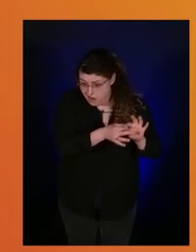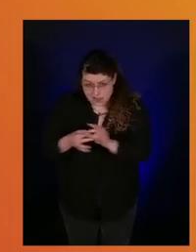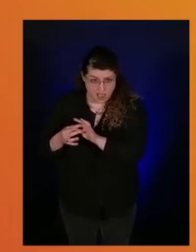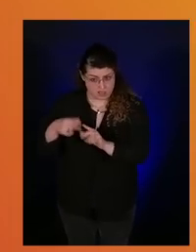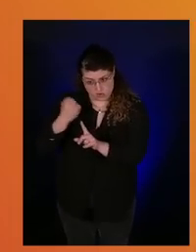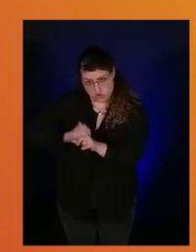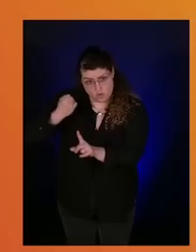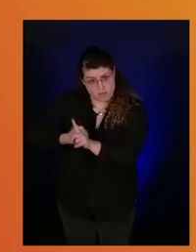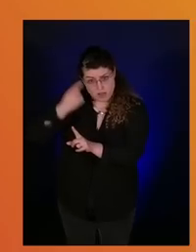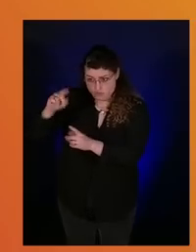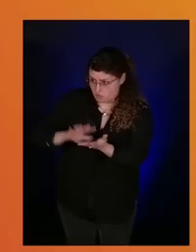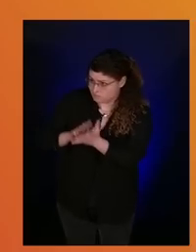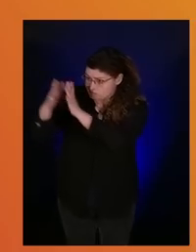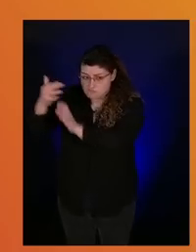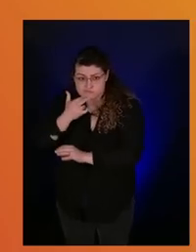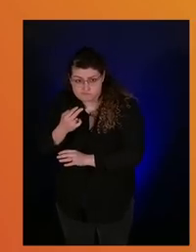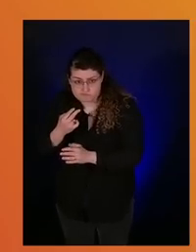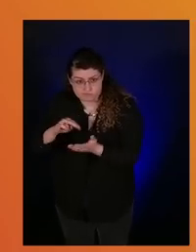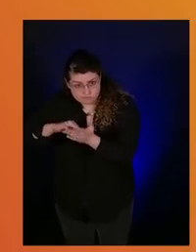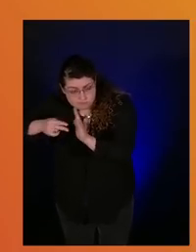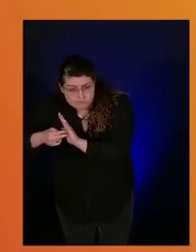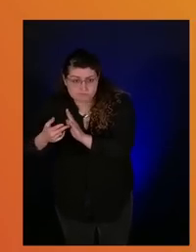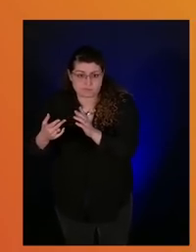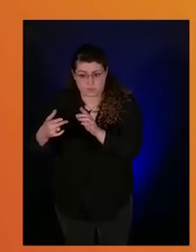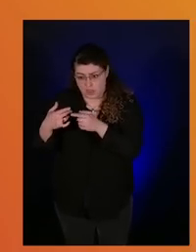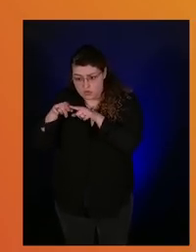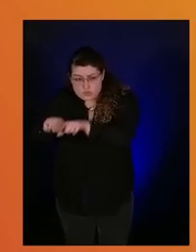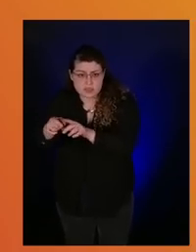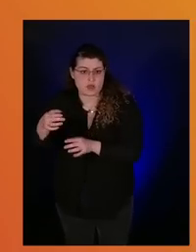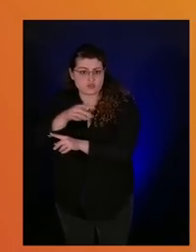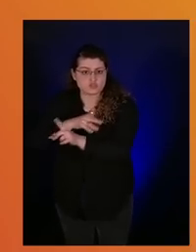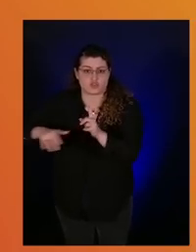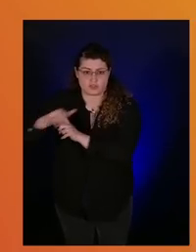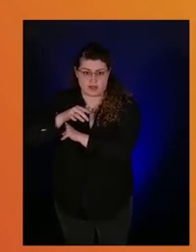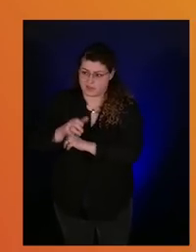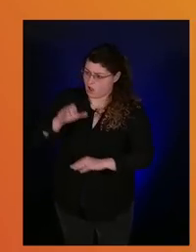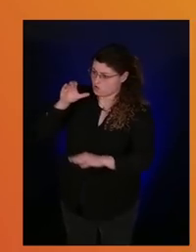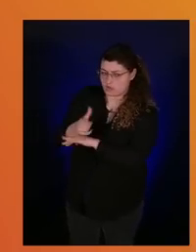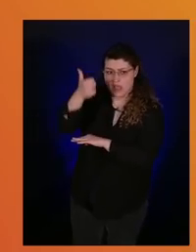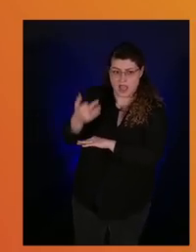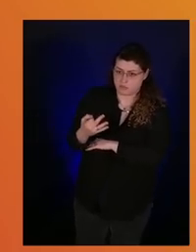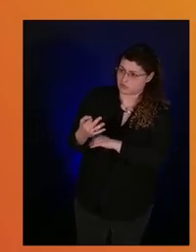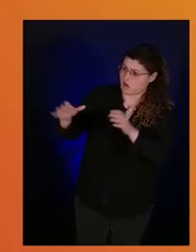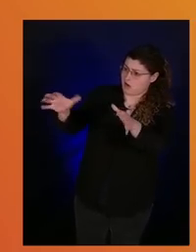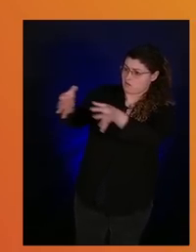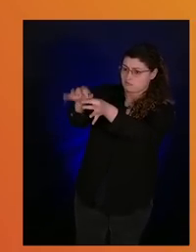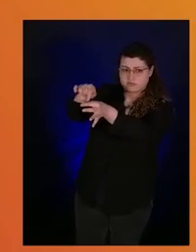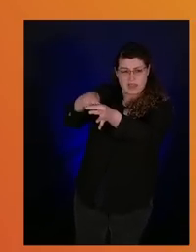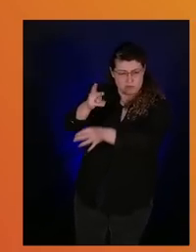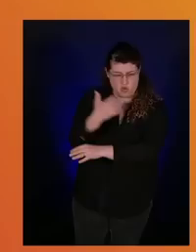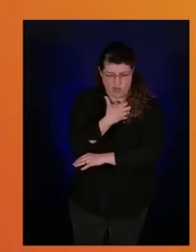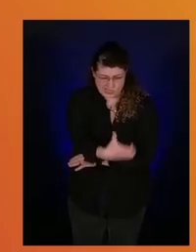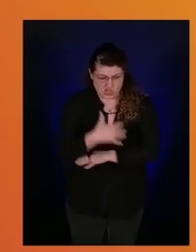combats pour le progrès et la justice sociale. C'est un combat contre les 1% les plus riches qui pillent la planète